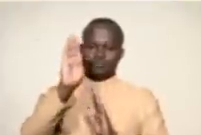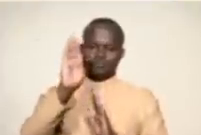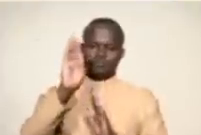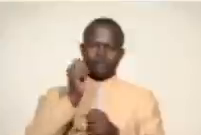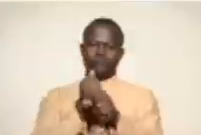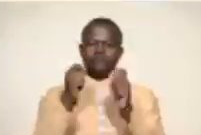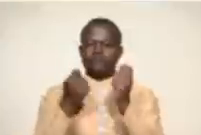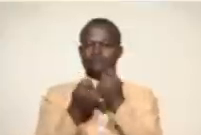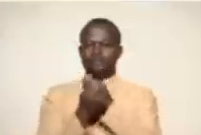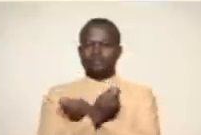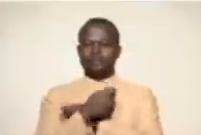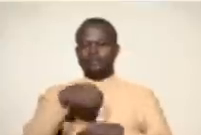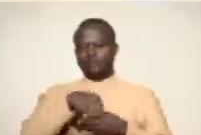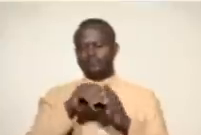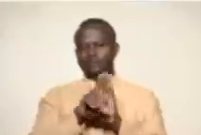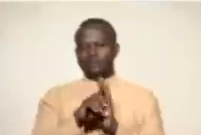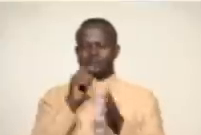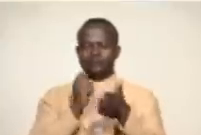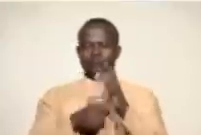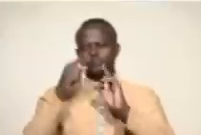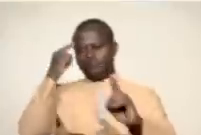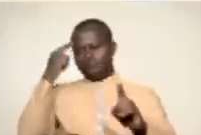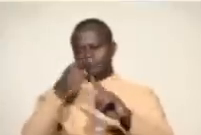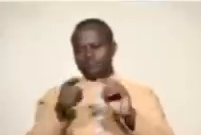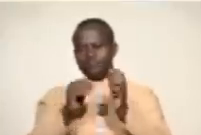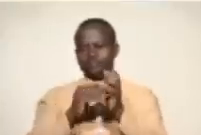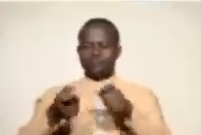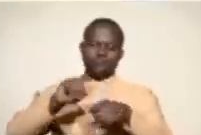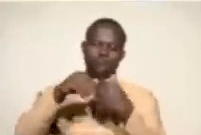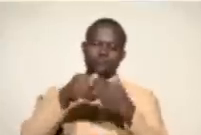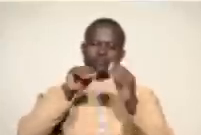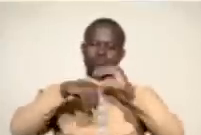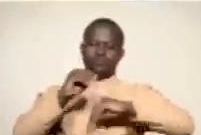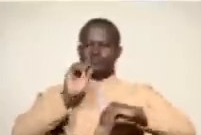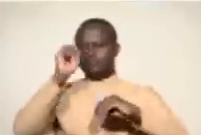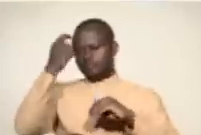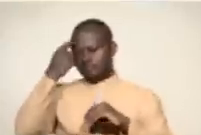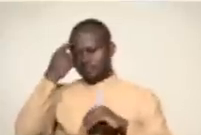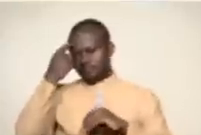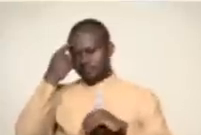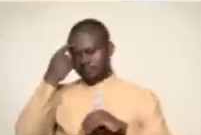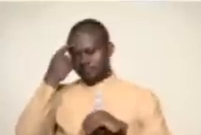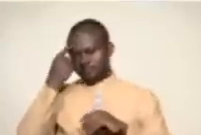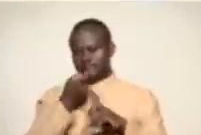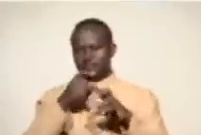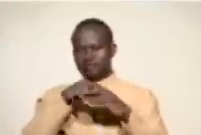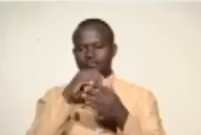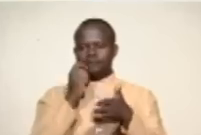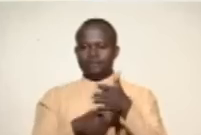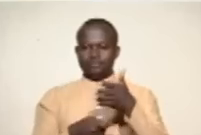dukora impinduka mu mategeko y'imisoro tugamije kandi kongera umusaruro leta ikomora ku